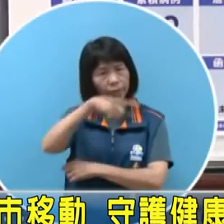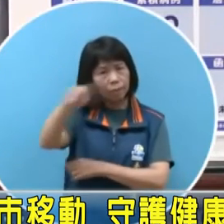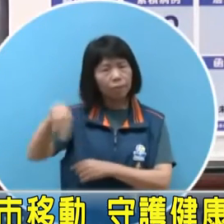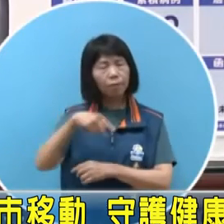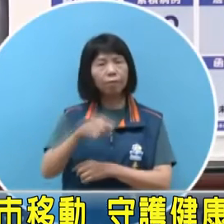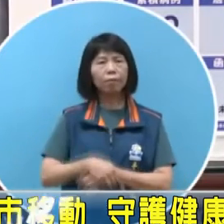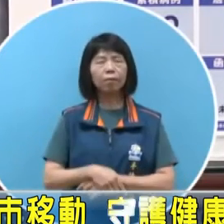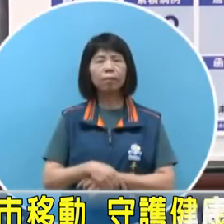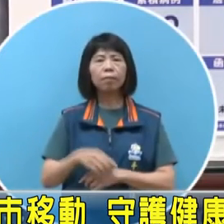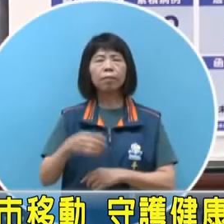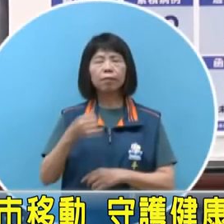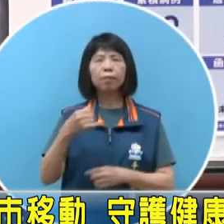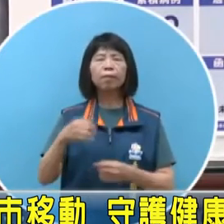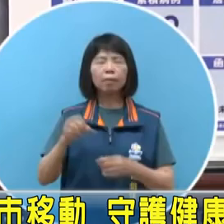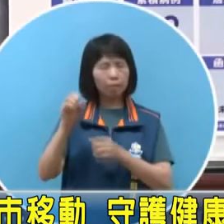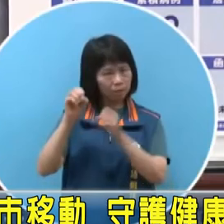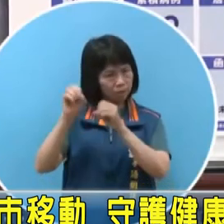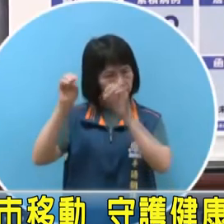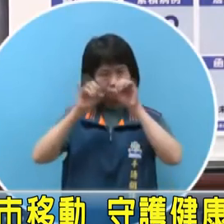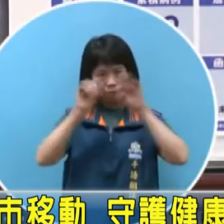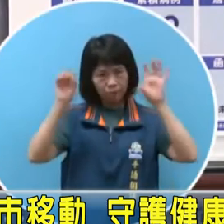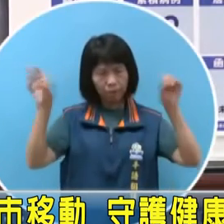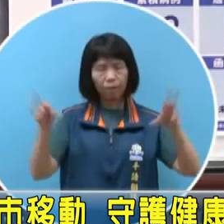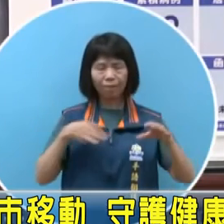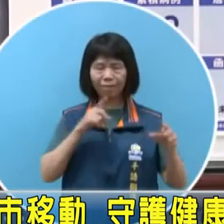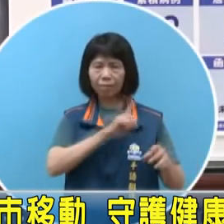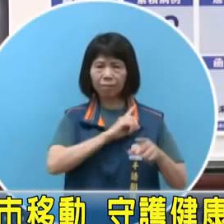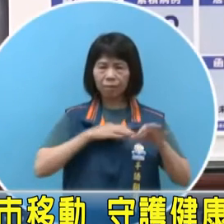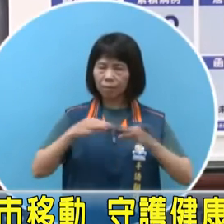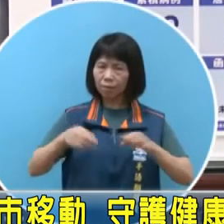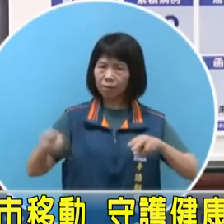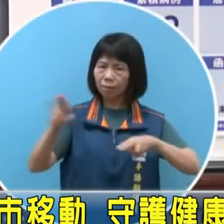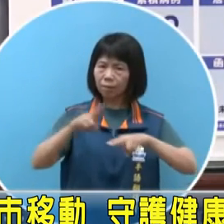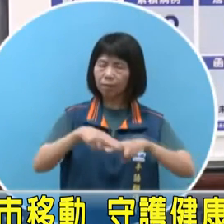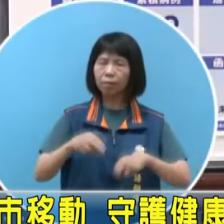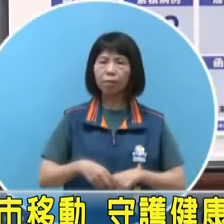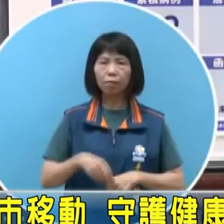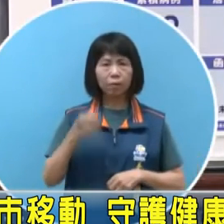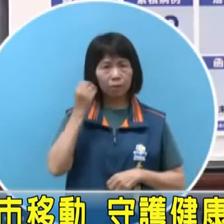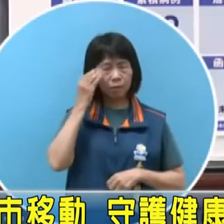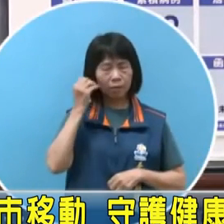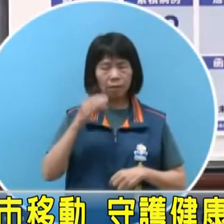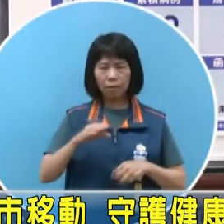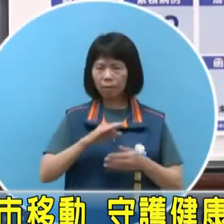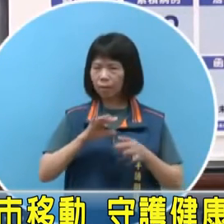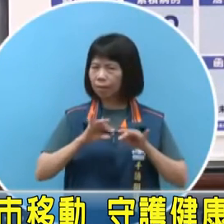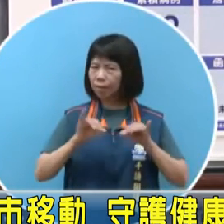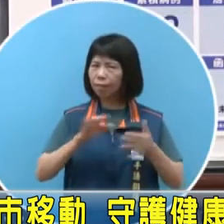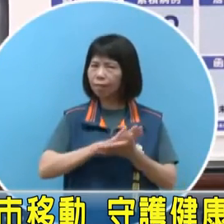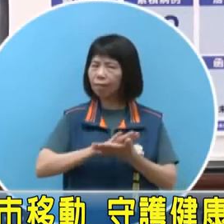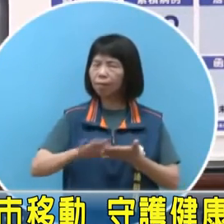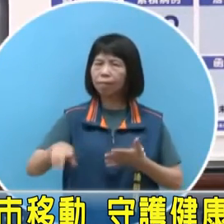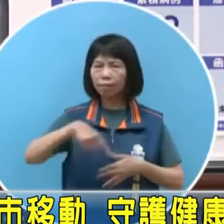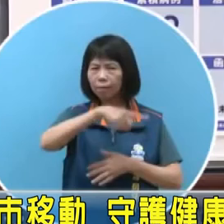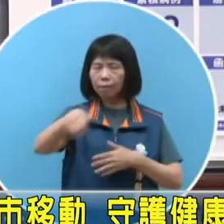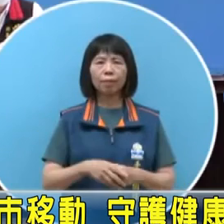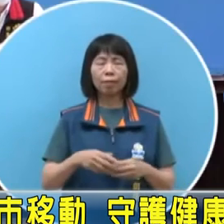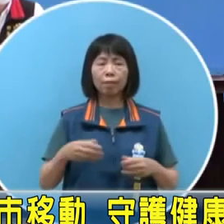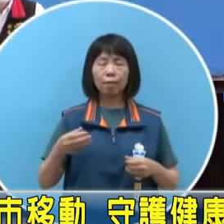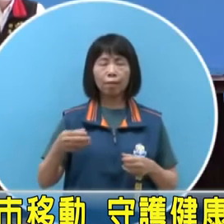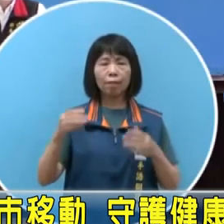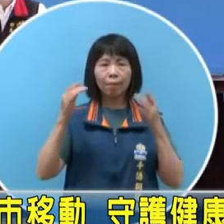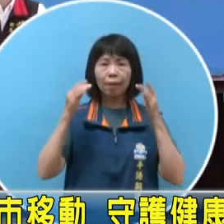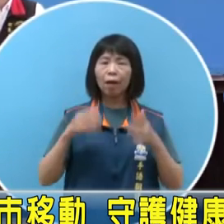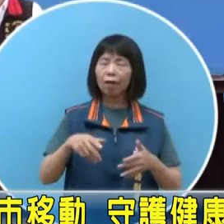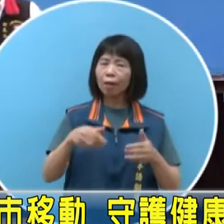吁，花莲这块净土，我们必须大家一起共同来守护。 因